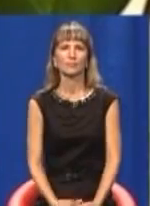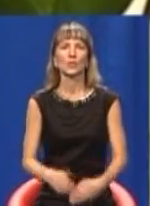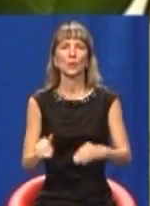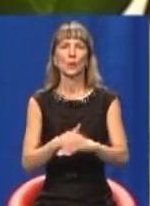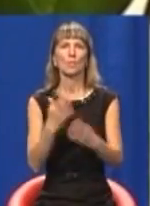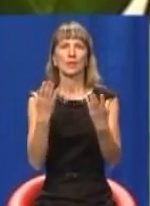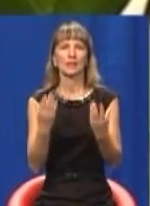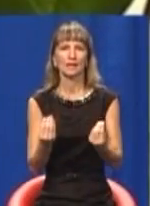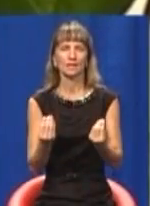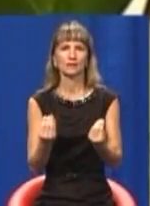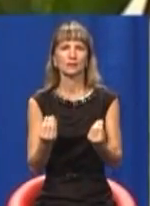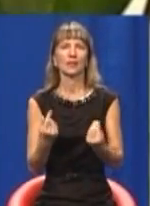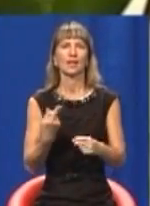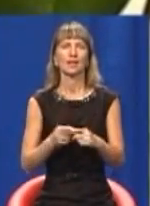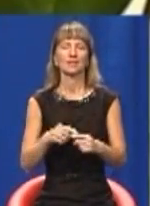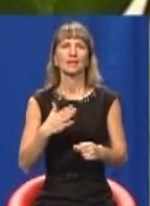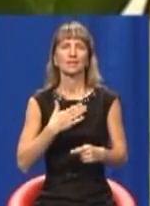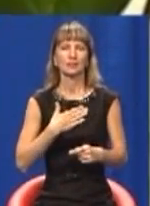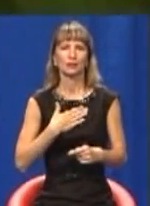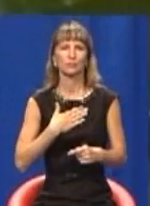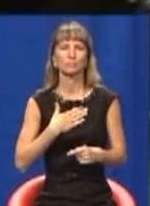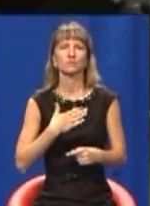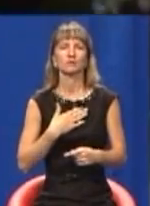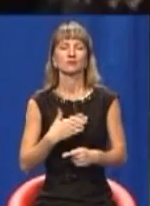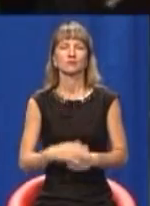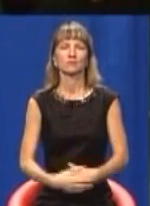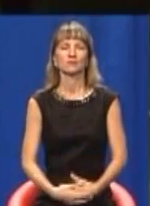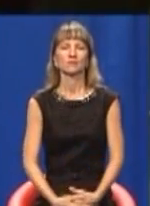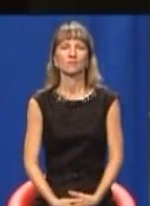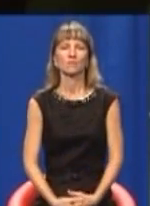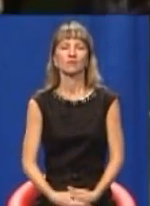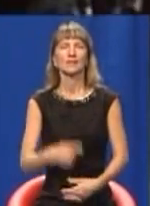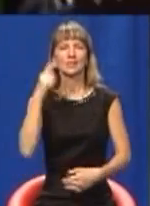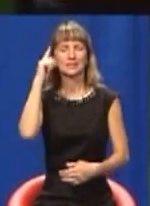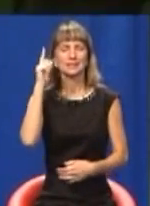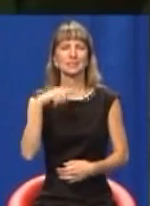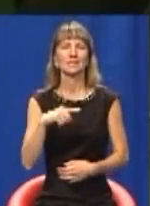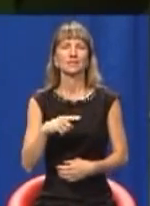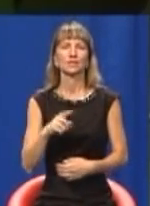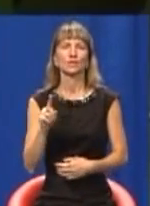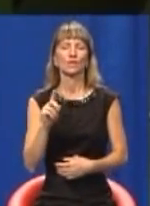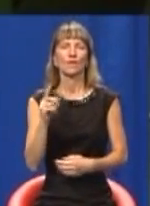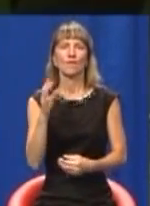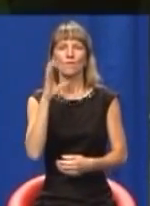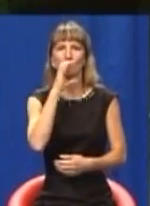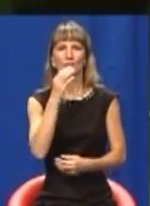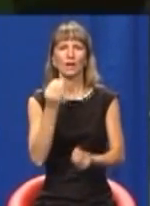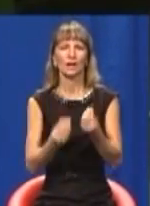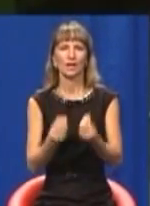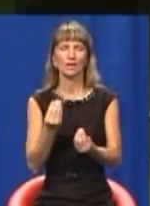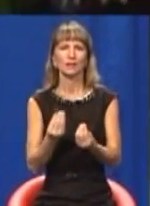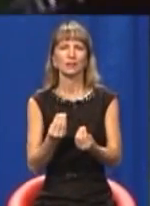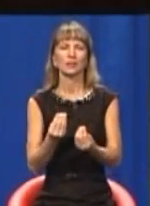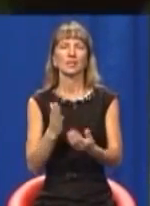Добрий день, малята. Це я. Вітаю вас. А ви знаєте, що у вовчій зграї є